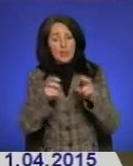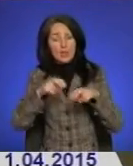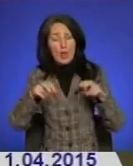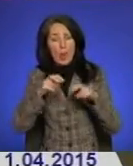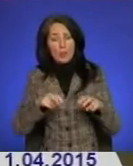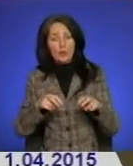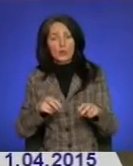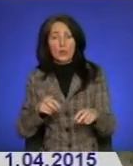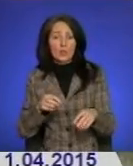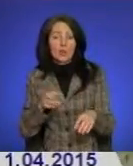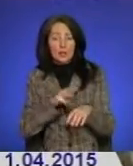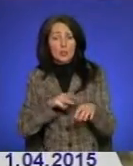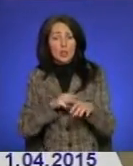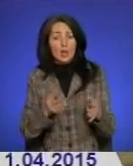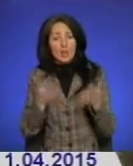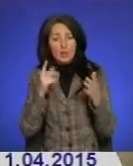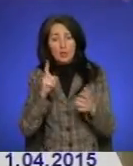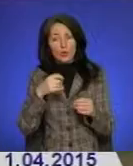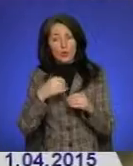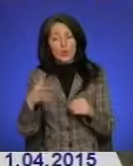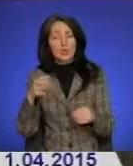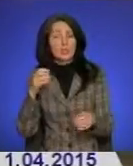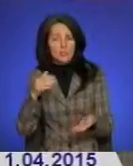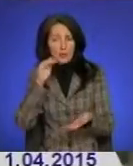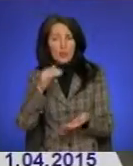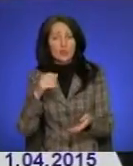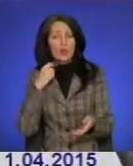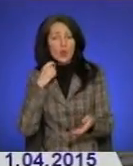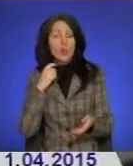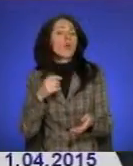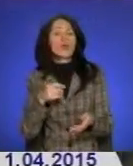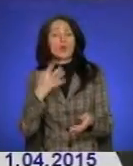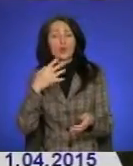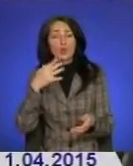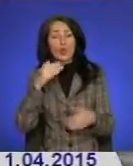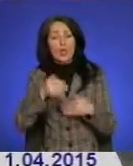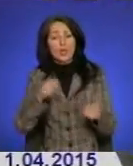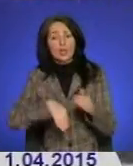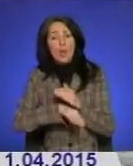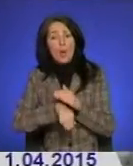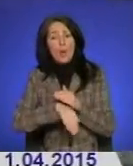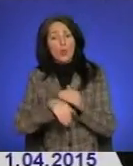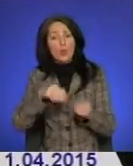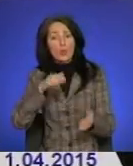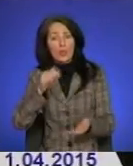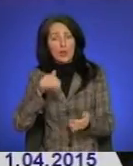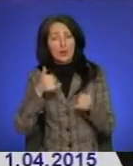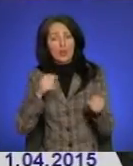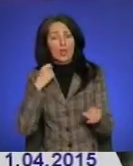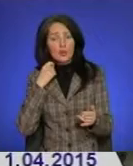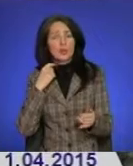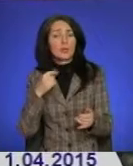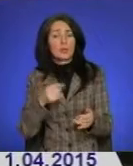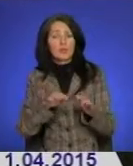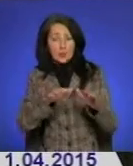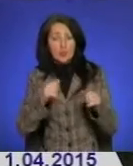чоловіка правоохоронці виявили 115 пляшок алкогольної продукції, 40 ящиків порожніх пляшок для горілчаних виробів. Вилучену